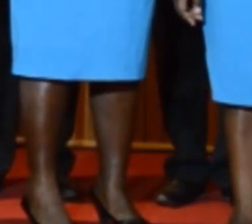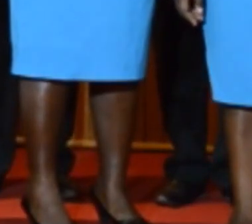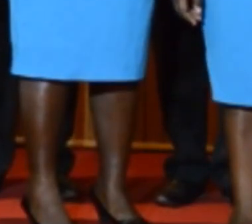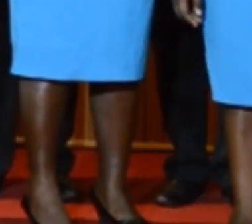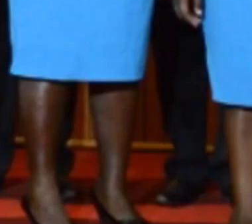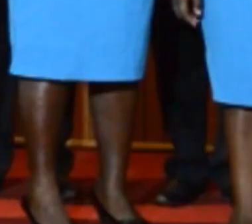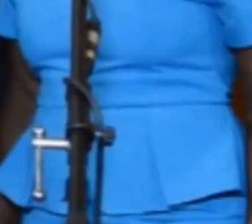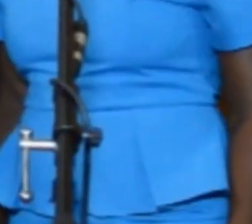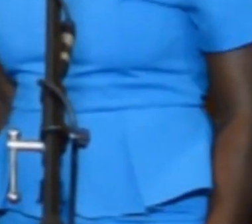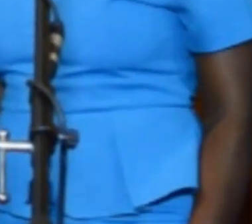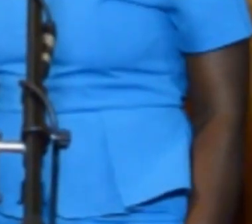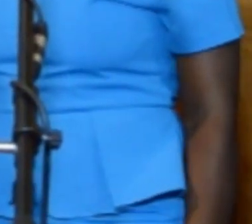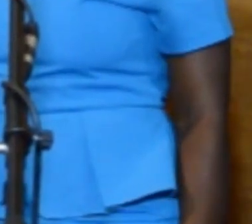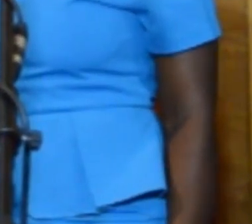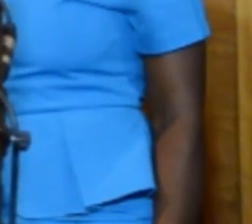zvekusafamba